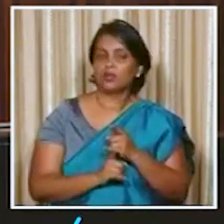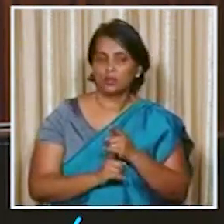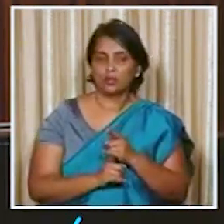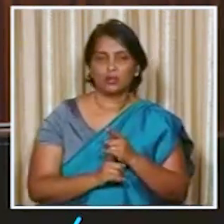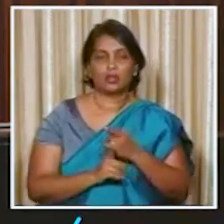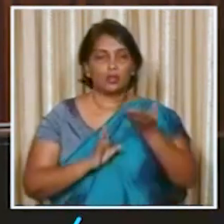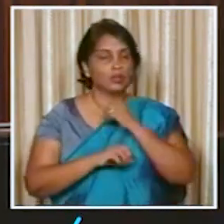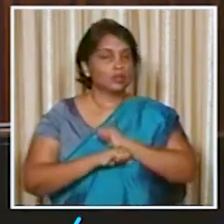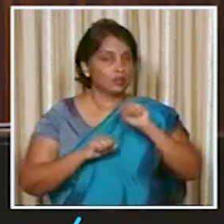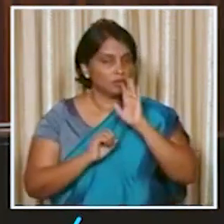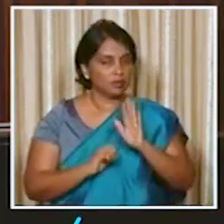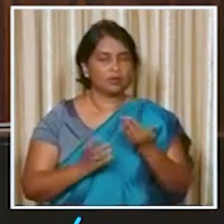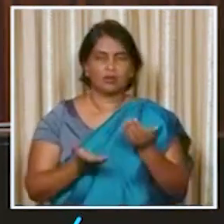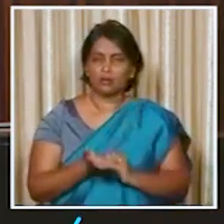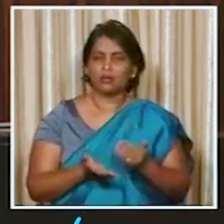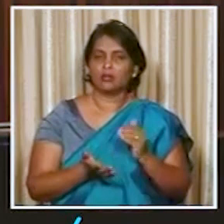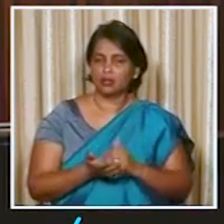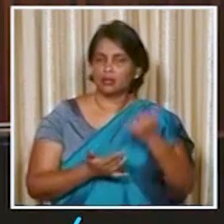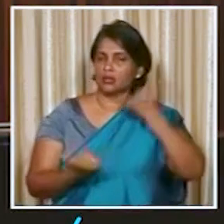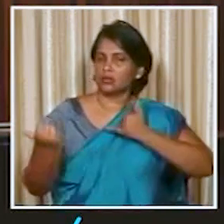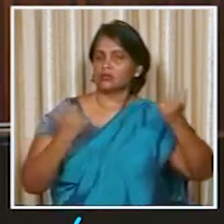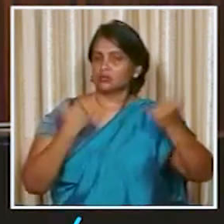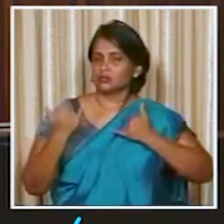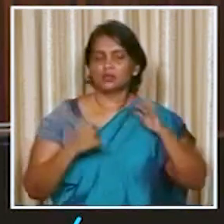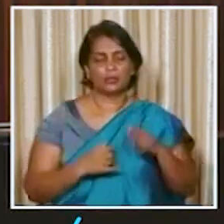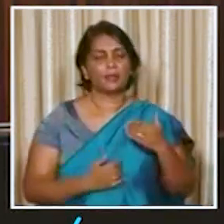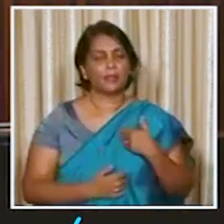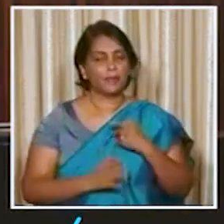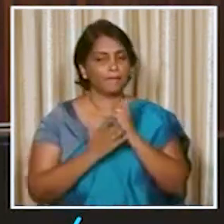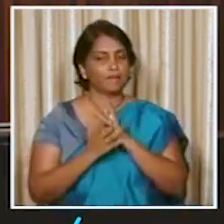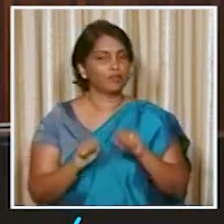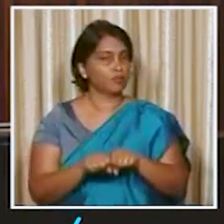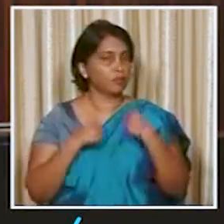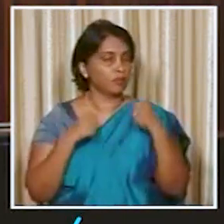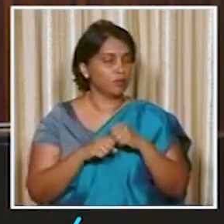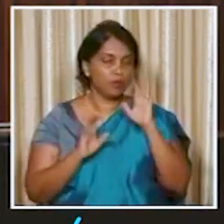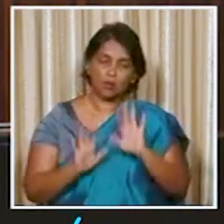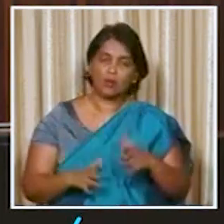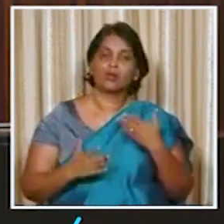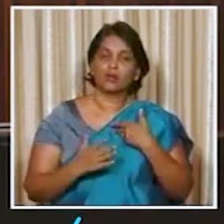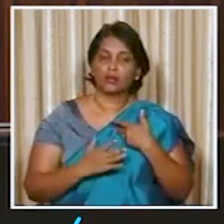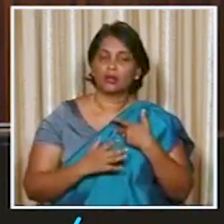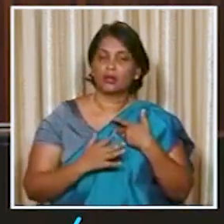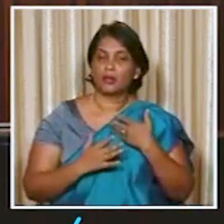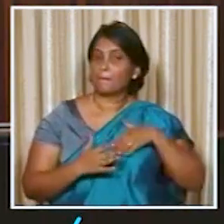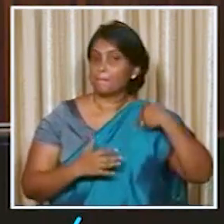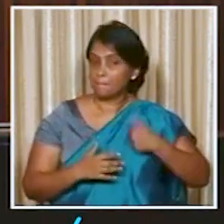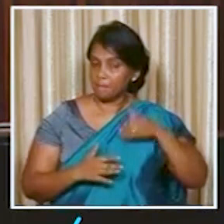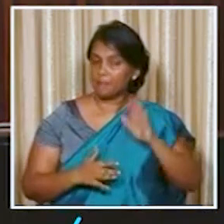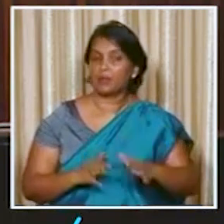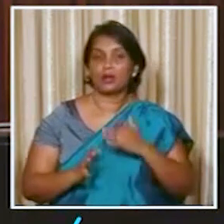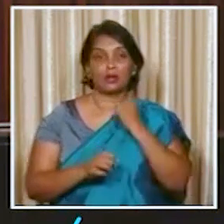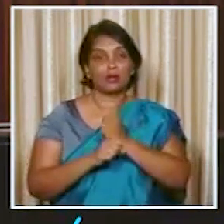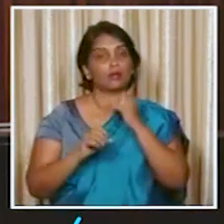තරගල සමය මාහට විටින්නි දුරකතන ඇමතුම් ලබා දෙමින් විවස්සාව උල්ලංඝනය කොට හෝ මාගේ ප්‍රධානත්වයෙන්